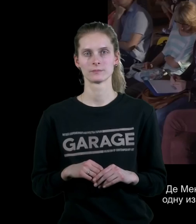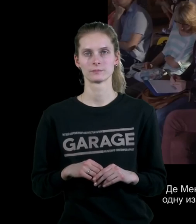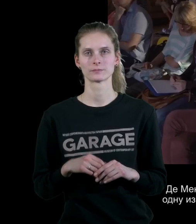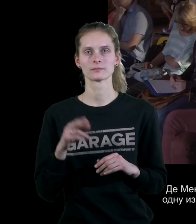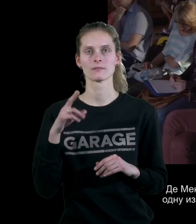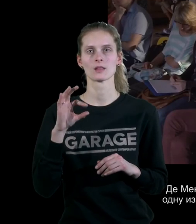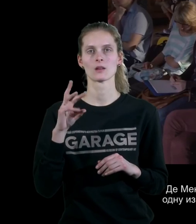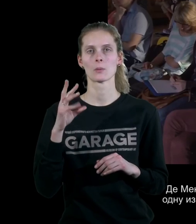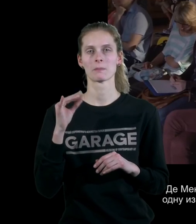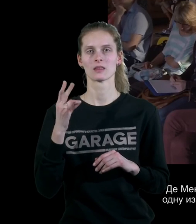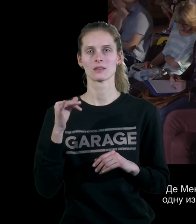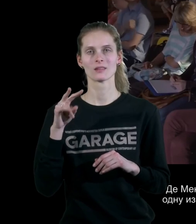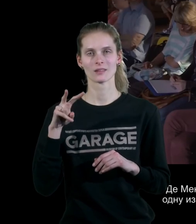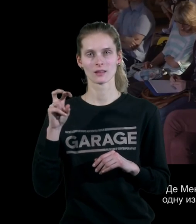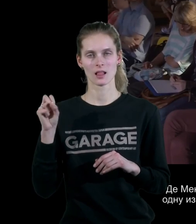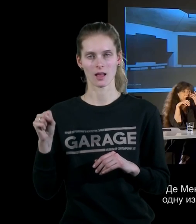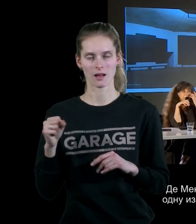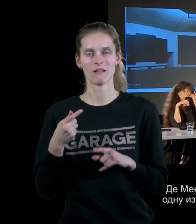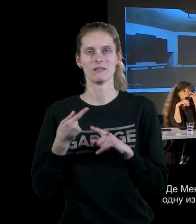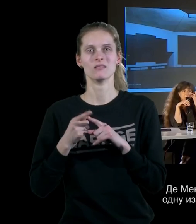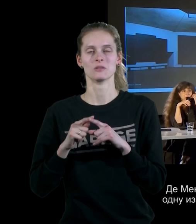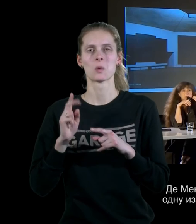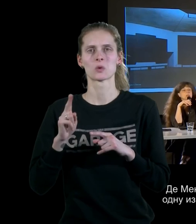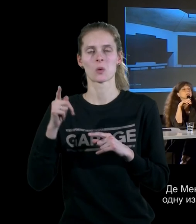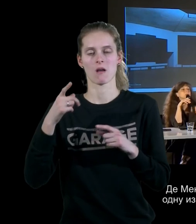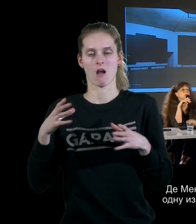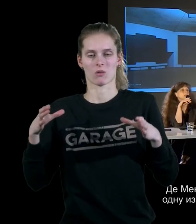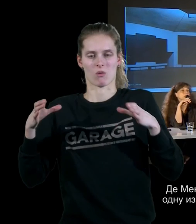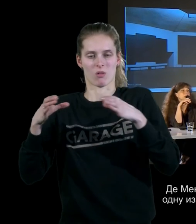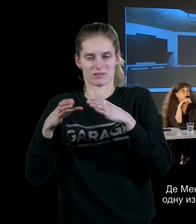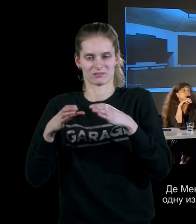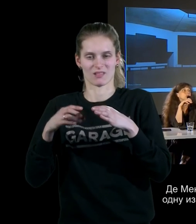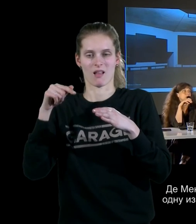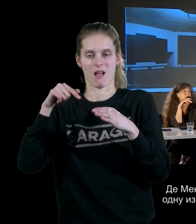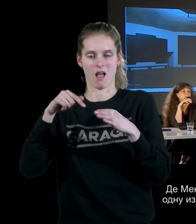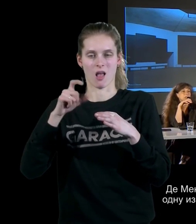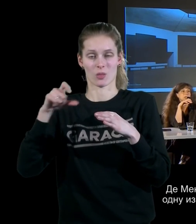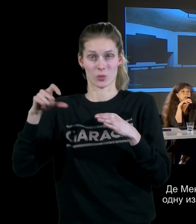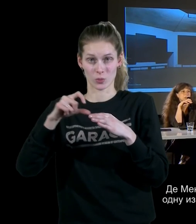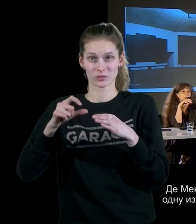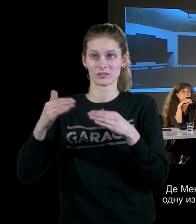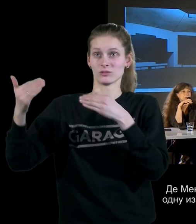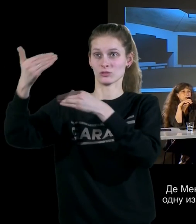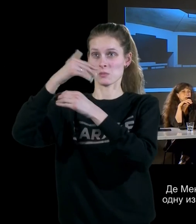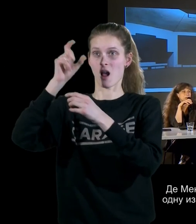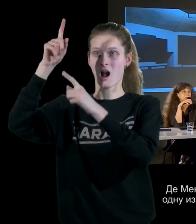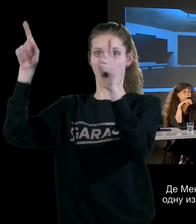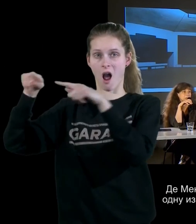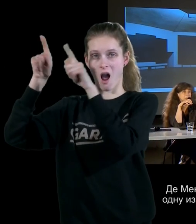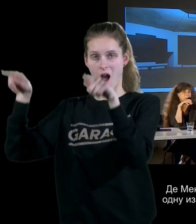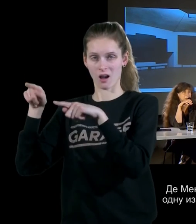— это знаменитая чета коллекционеров, которая собрала одну из лучших частных коллекций современного